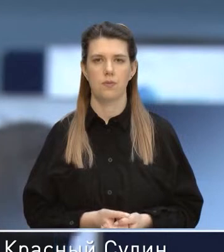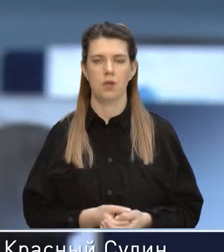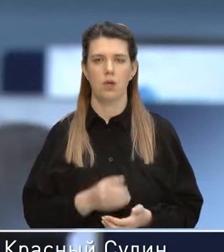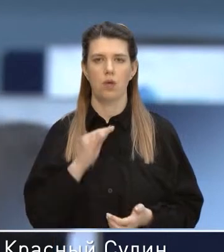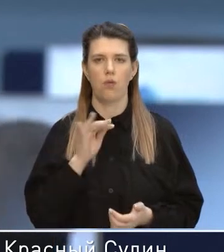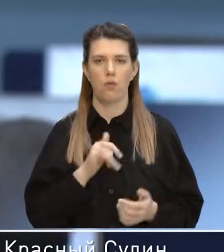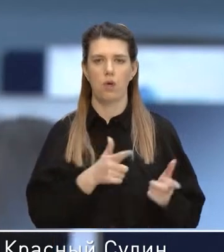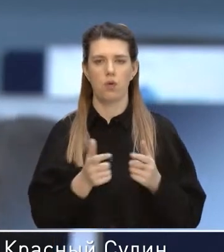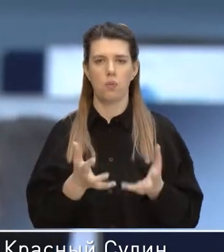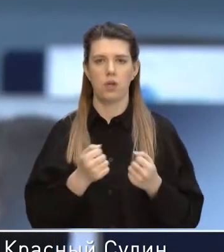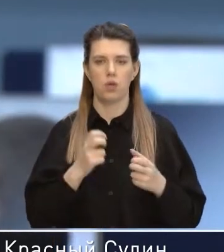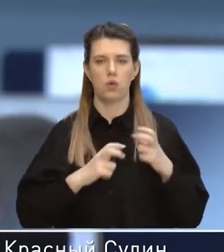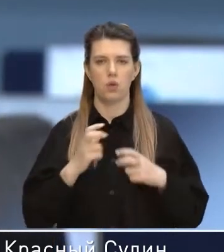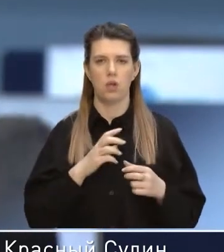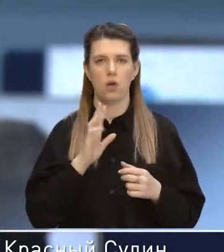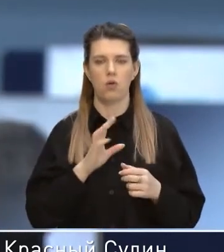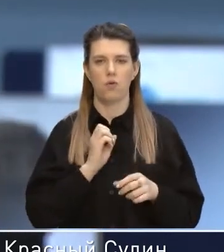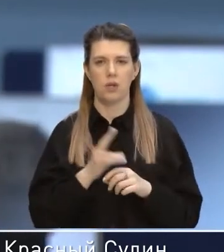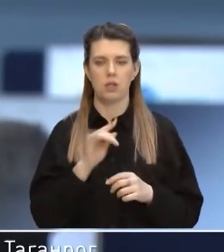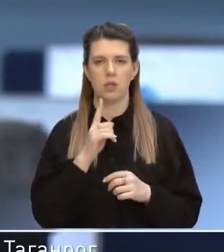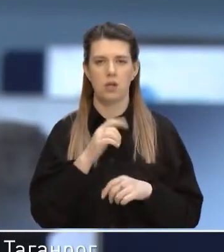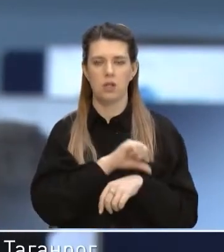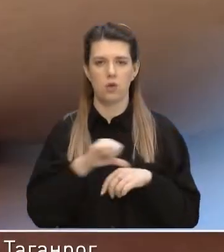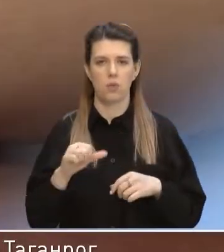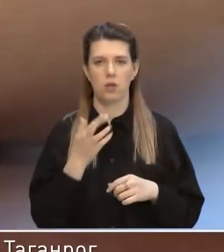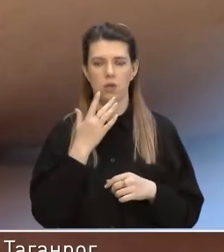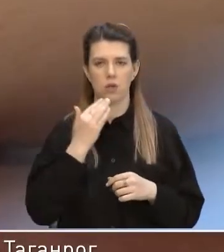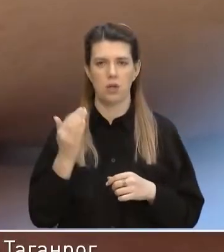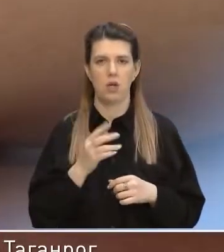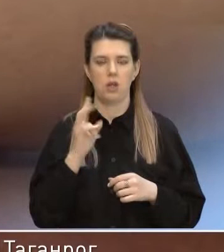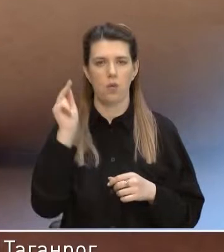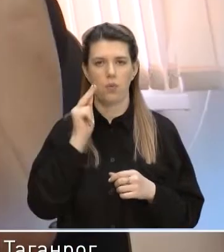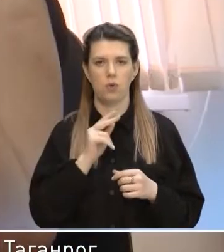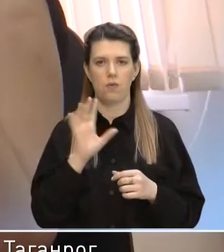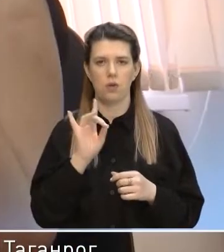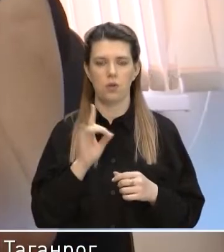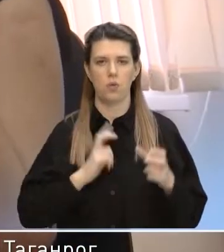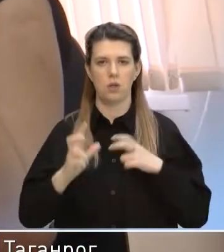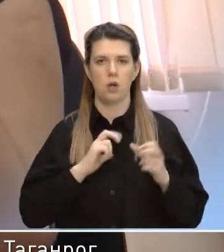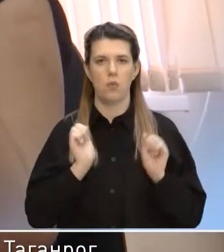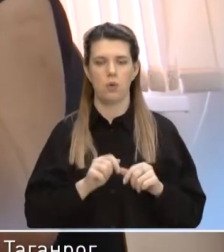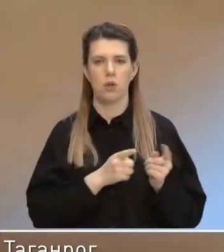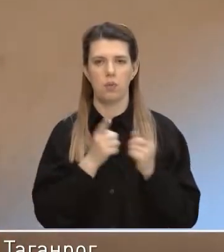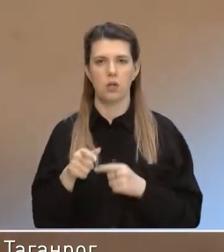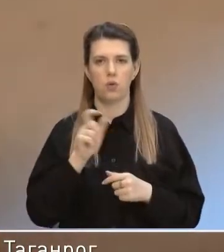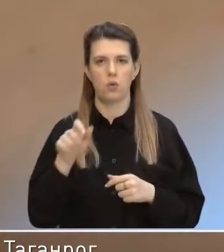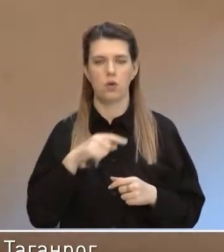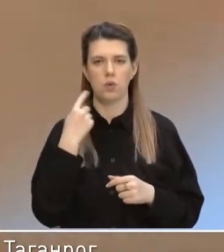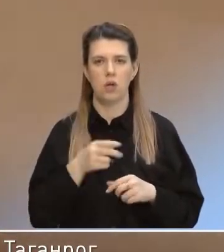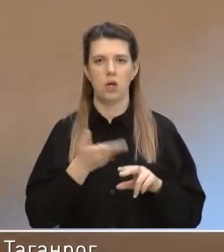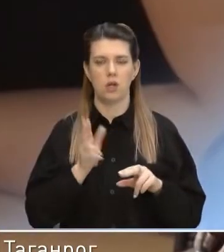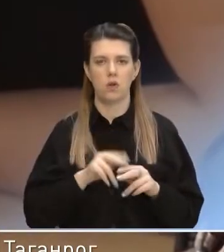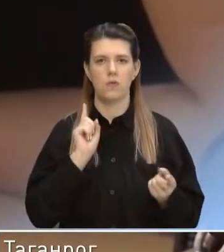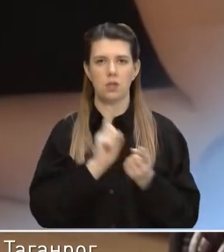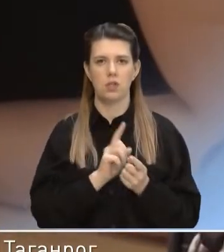юфу готов принять студентов отчисленных из иностранных вузов на обучение в донскую университет могут перейти граждане россии им